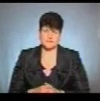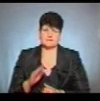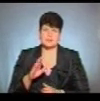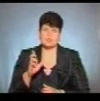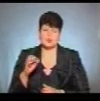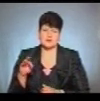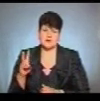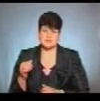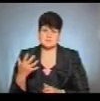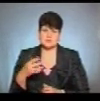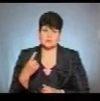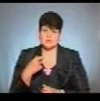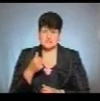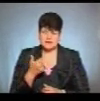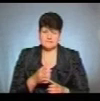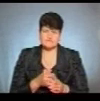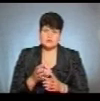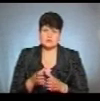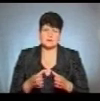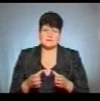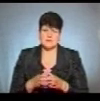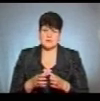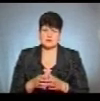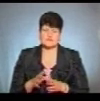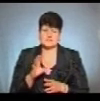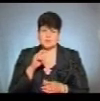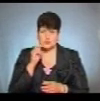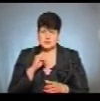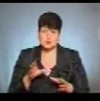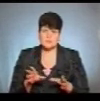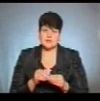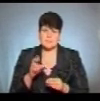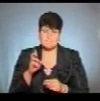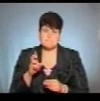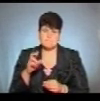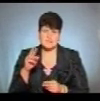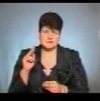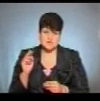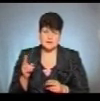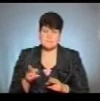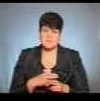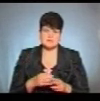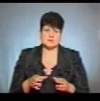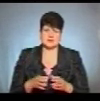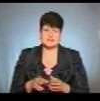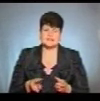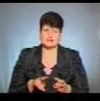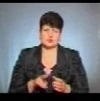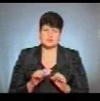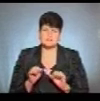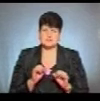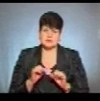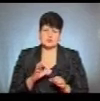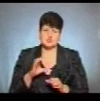Боярський, 51 рік, висунутий політичною партією «Всеукраїнське об'єднання «Батьківщина», безпартійний, директор Департаменту соціального захисту